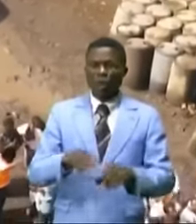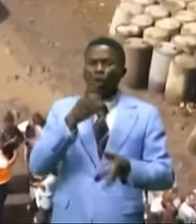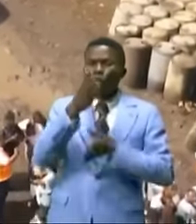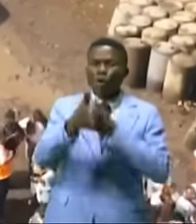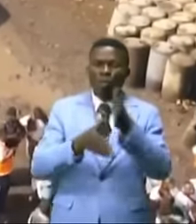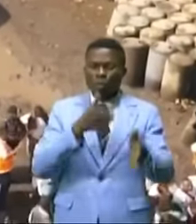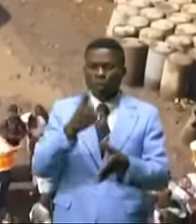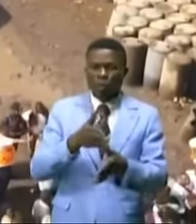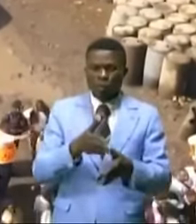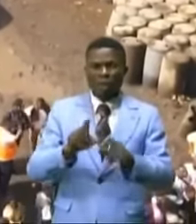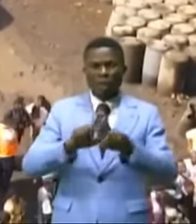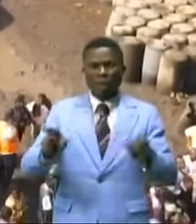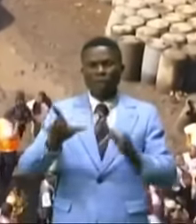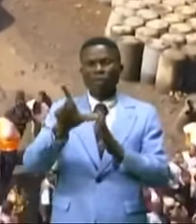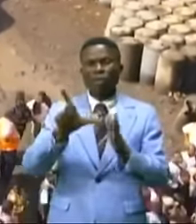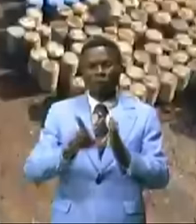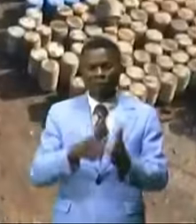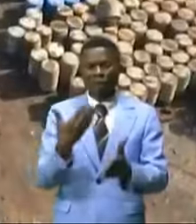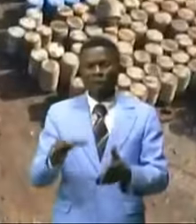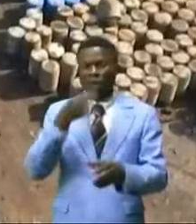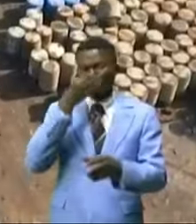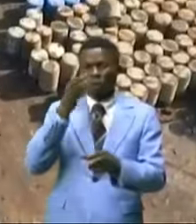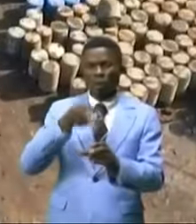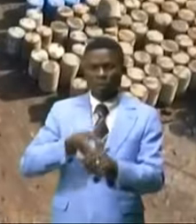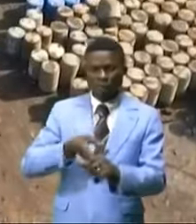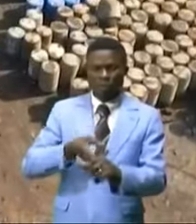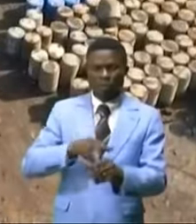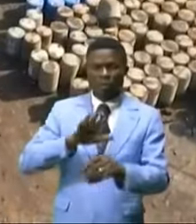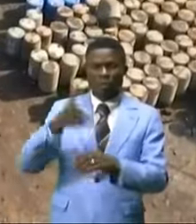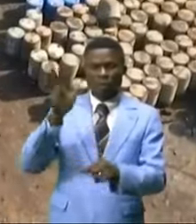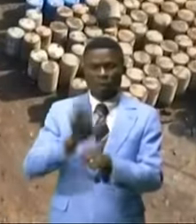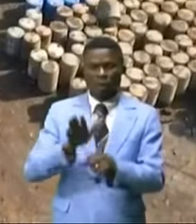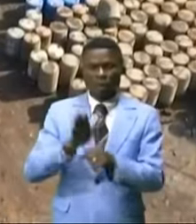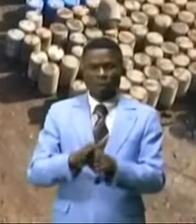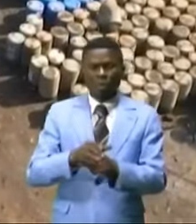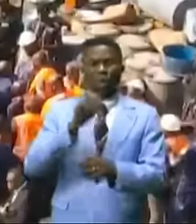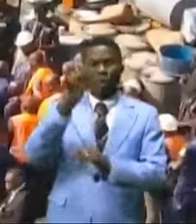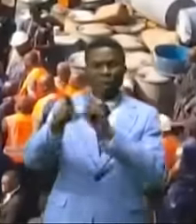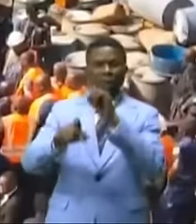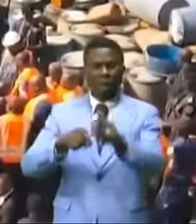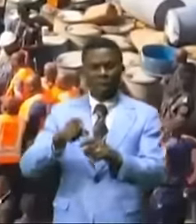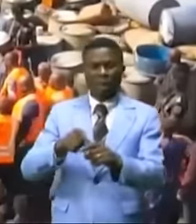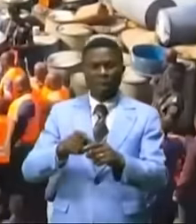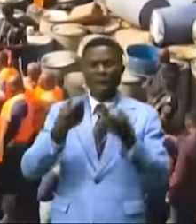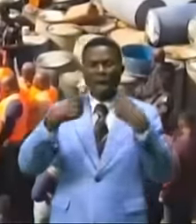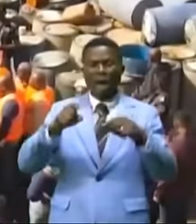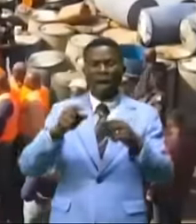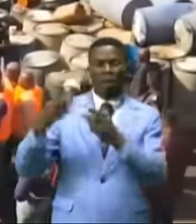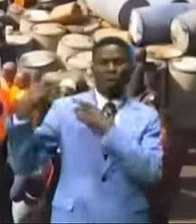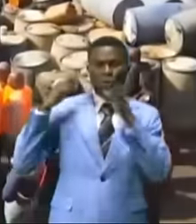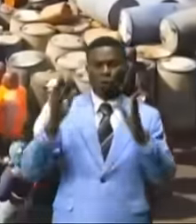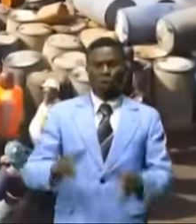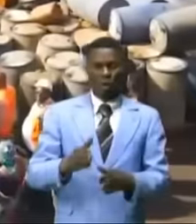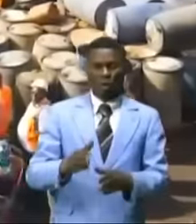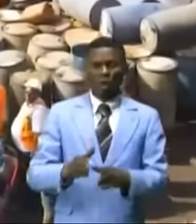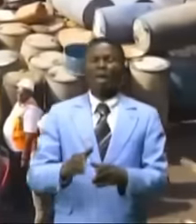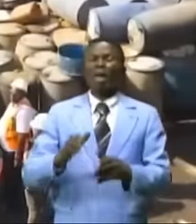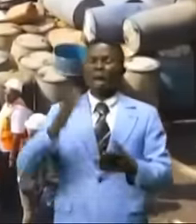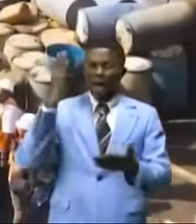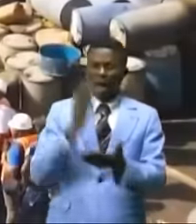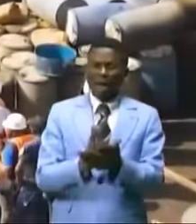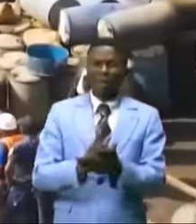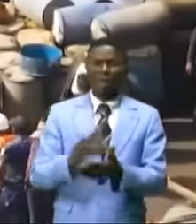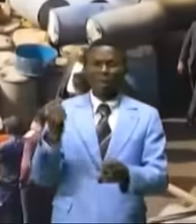et contrebande de produits pétroliers. Après plusieurs moratoires adressés à la propriétaire d'évider les lieux